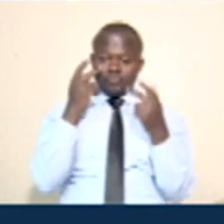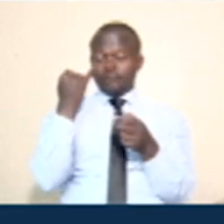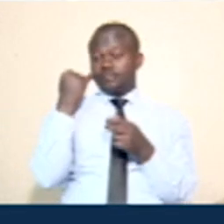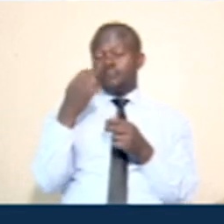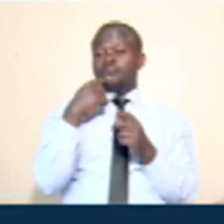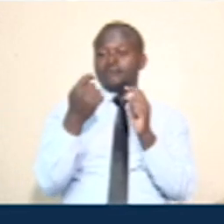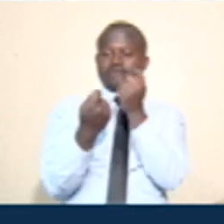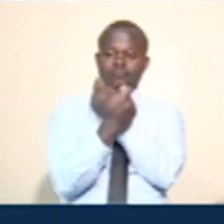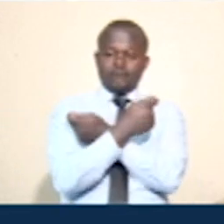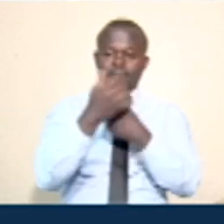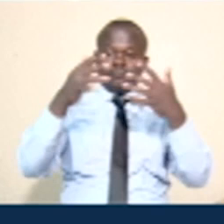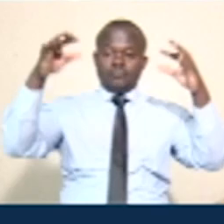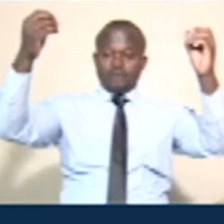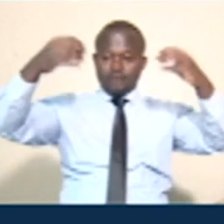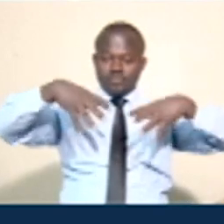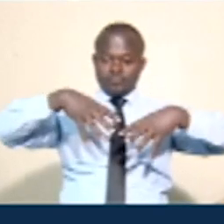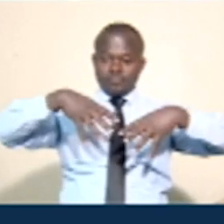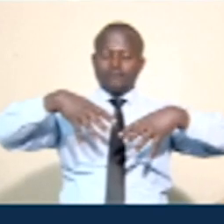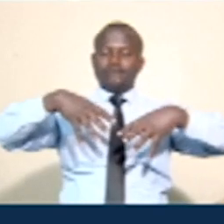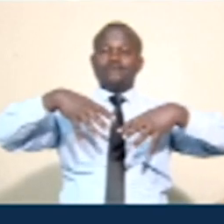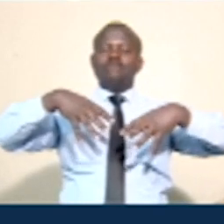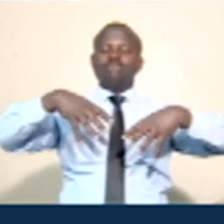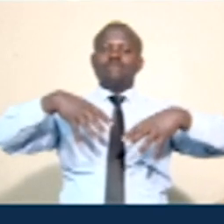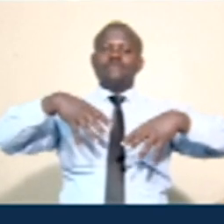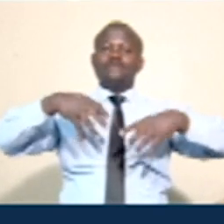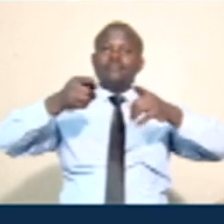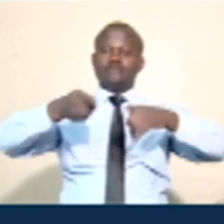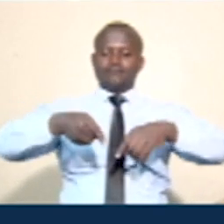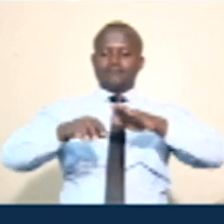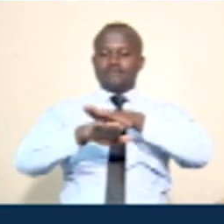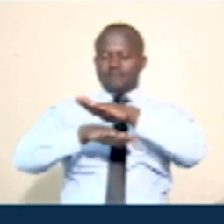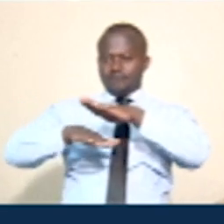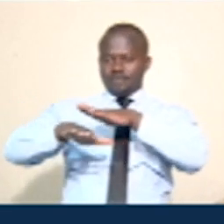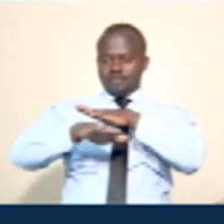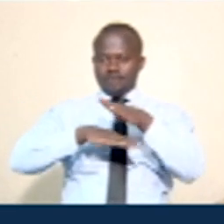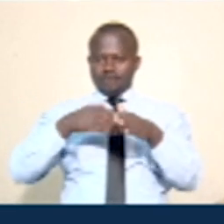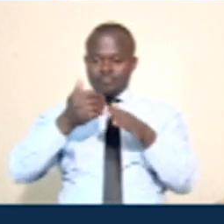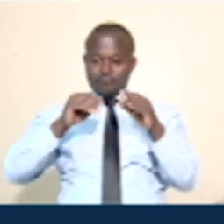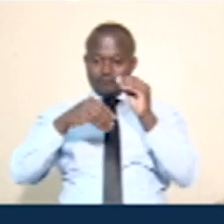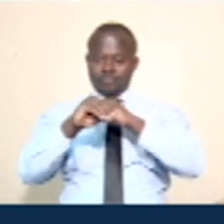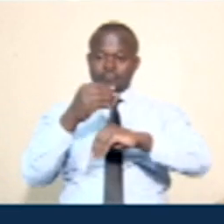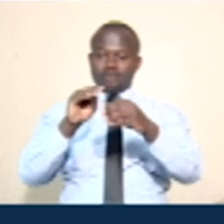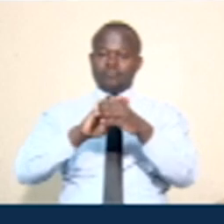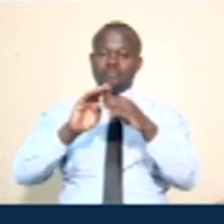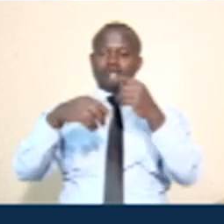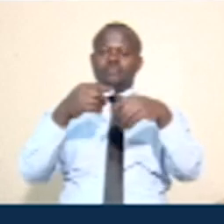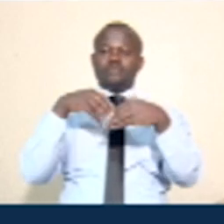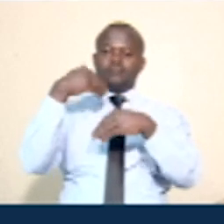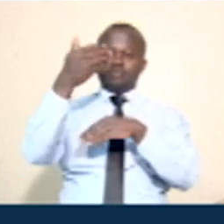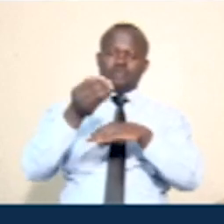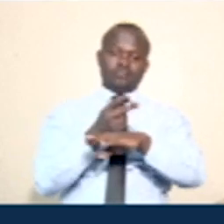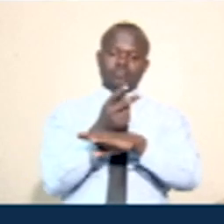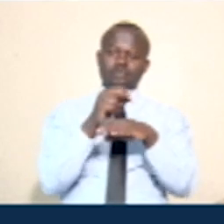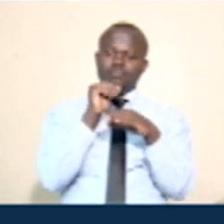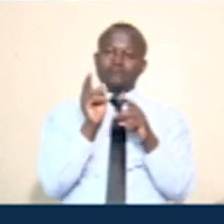hari n'impinduka zimaze kugaragara zaba zishingiye kuri ubwo bushabitsi n'umundi bukomeza na nyuma y'amasaha ubundi